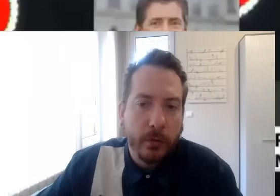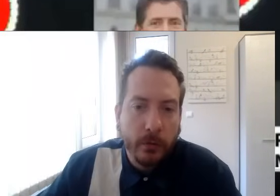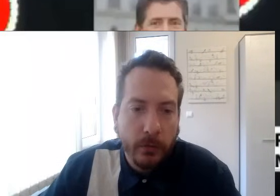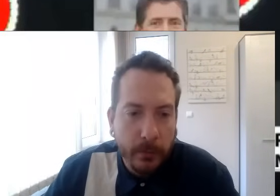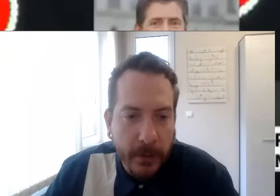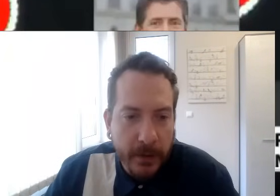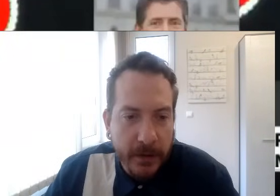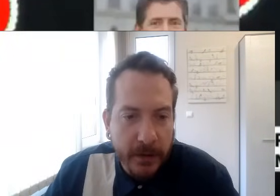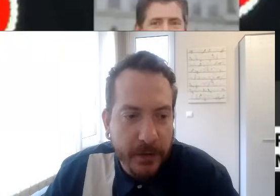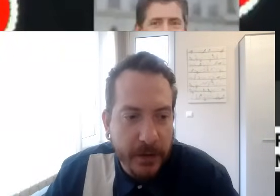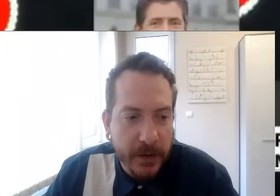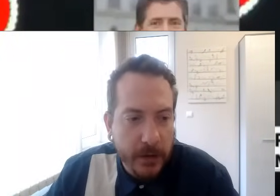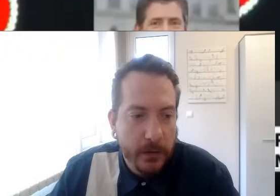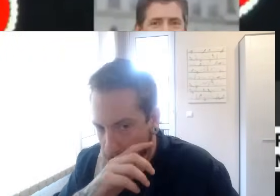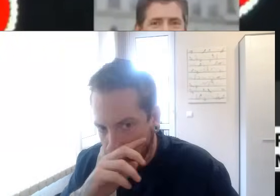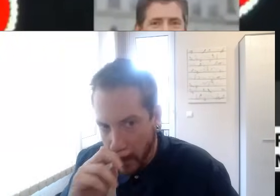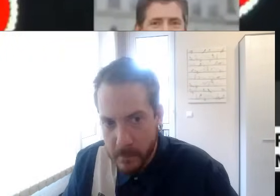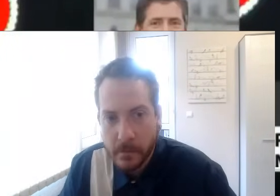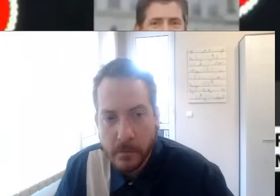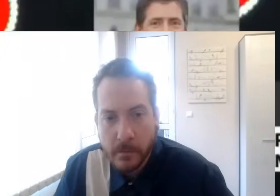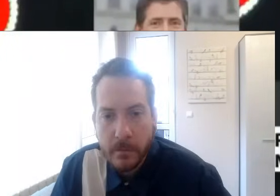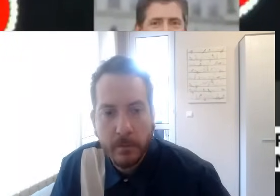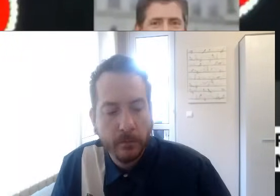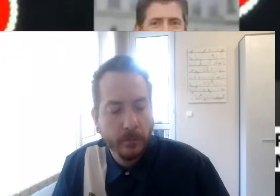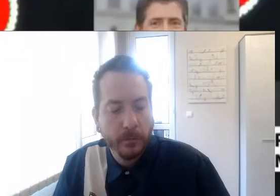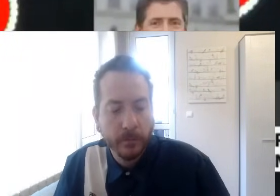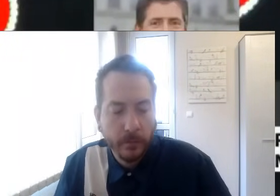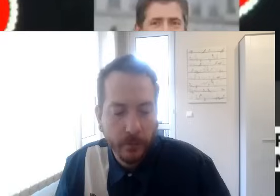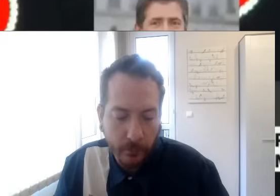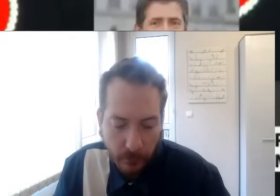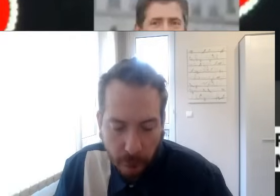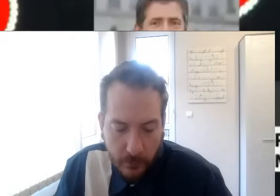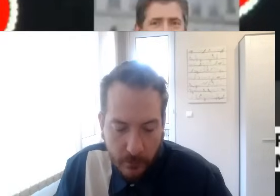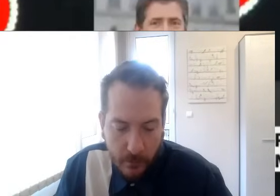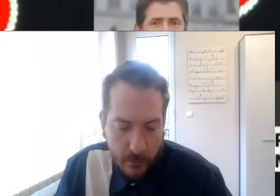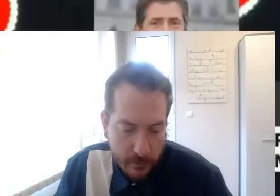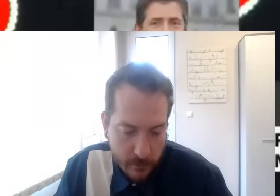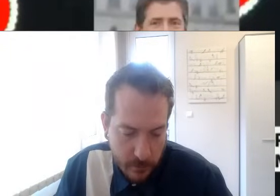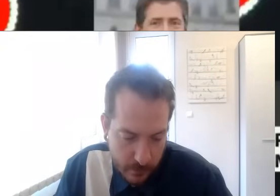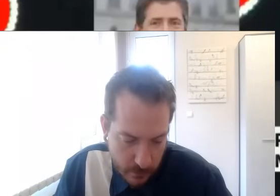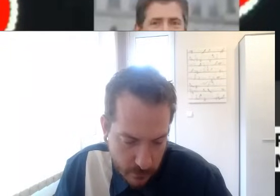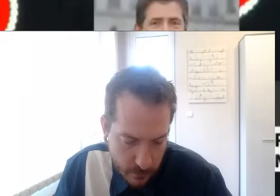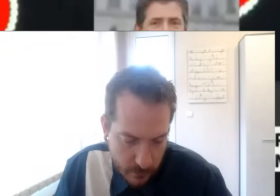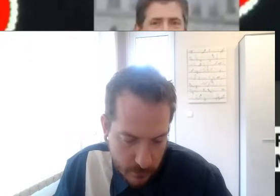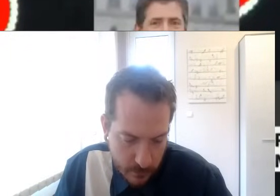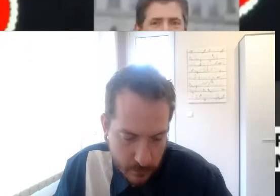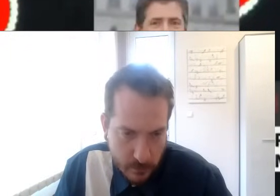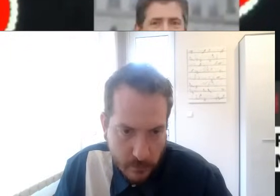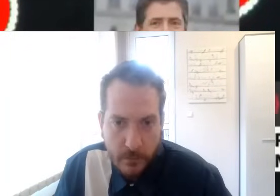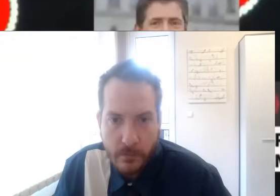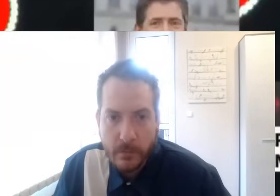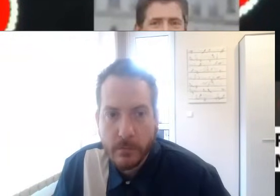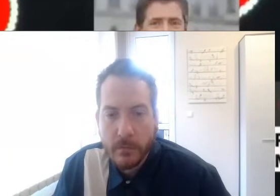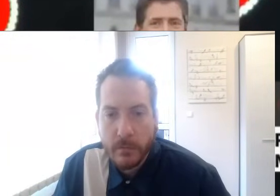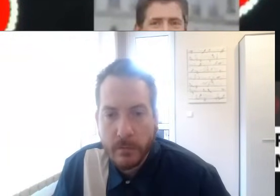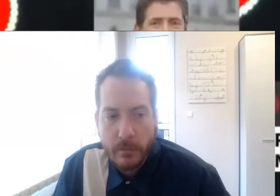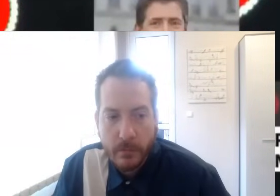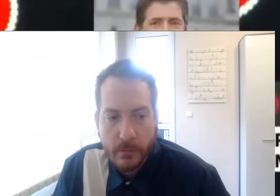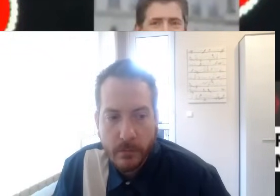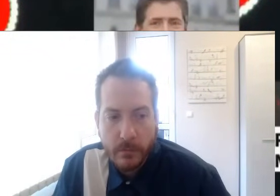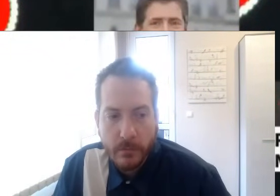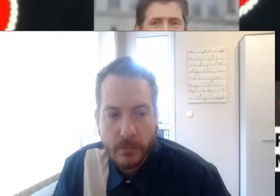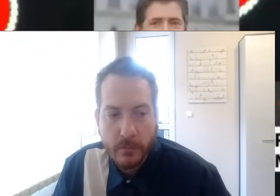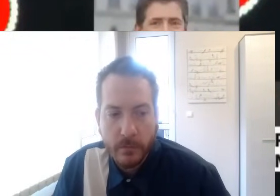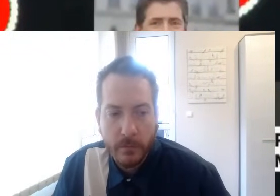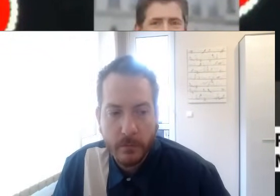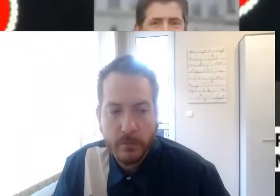tu prends. Magnifique. Demandez à venir à Châteauroux. Pas du tout. Bah, je pense que quand ils ont monté dans le bus, je ne sais pas si on a dit c'est le bus aller à Châteauroux. Enfin, et